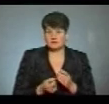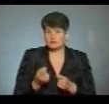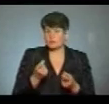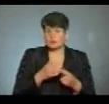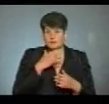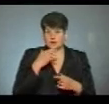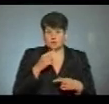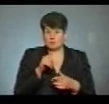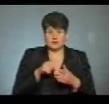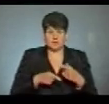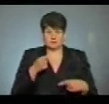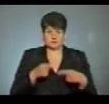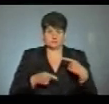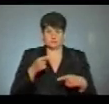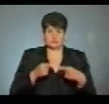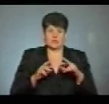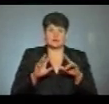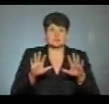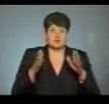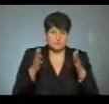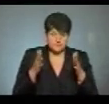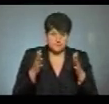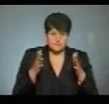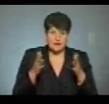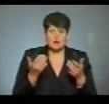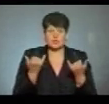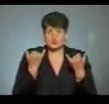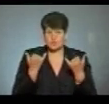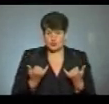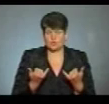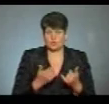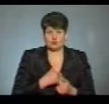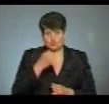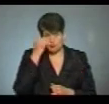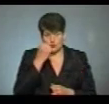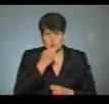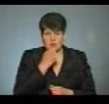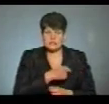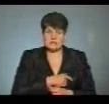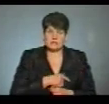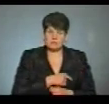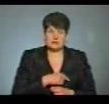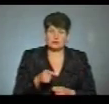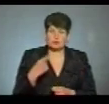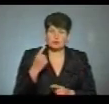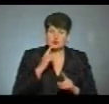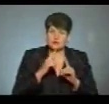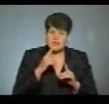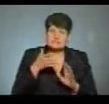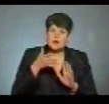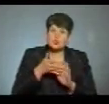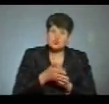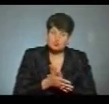запитань, суперечності, як так могло статися. Але також сьогодні хочу подякувати депутатам Тернопільської обласної ради за це